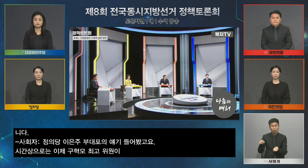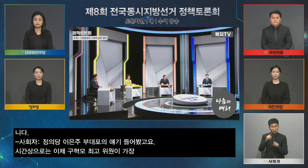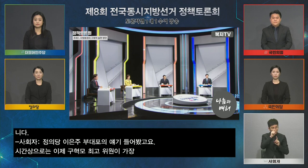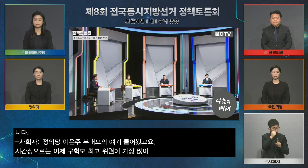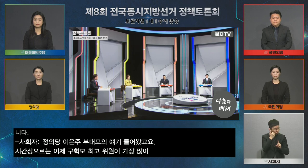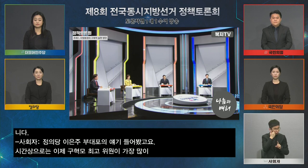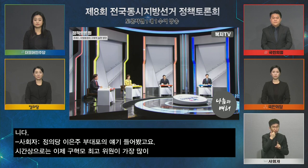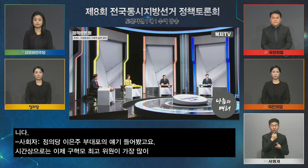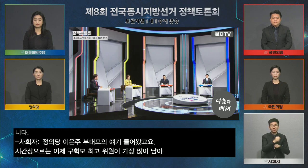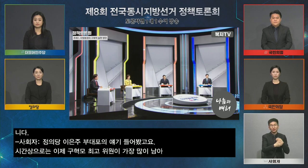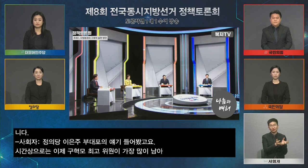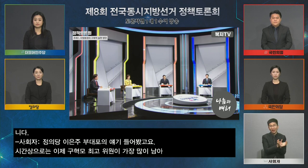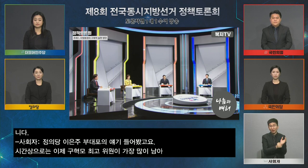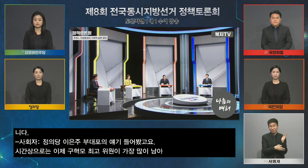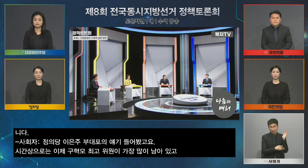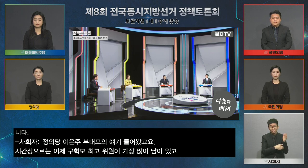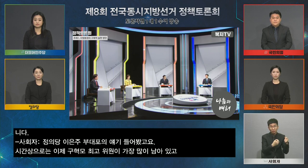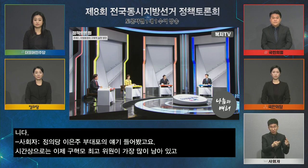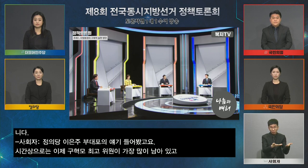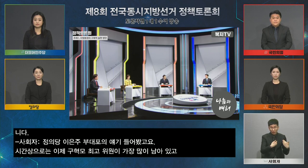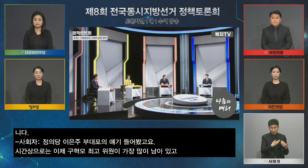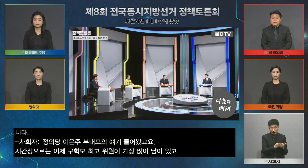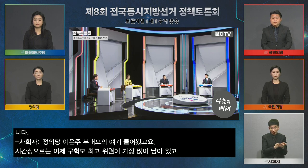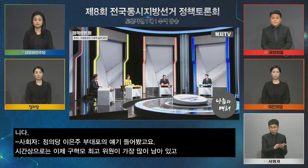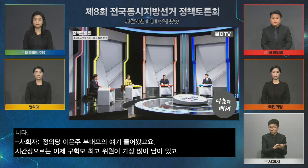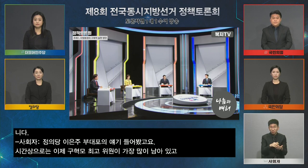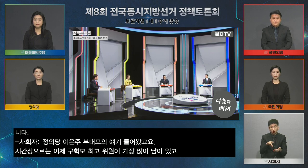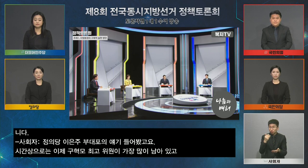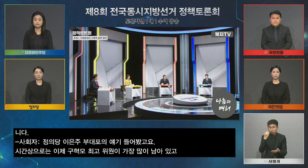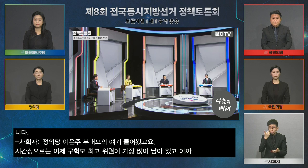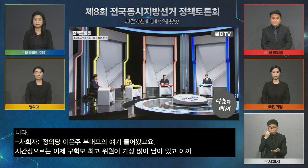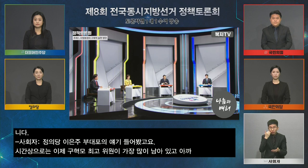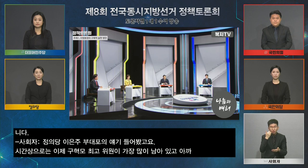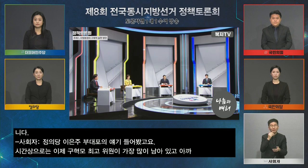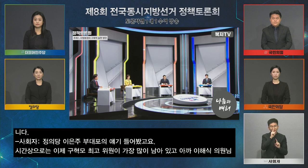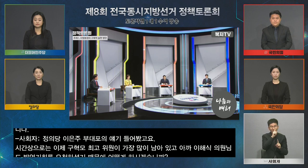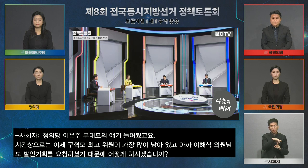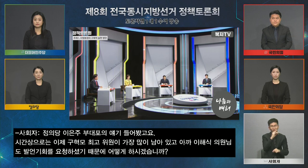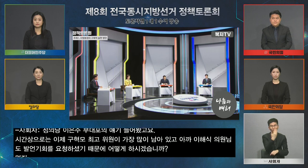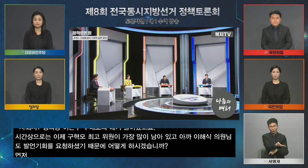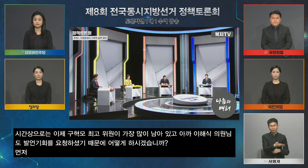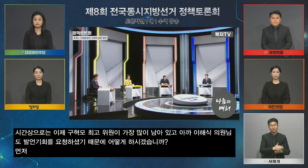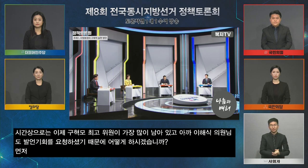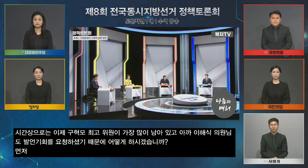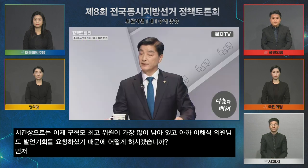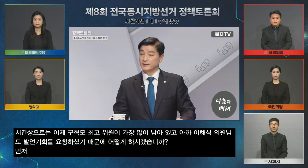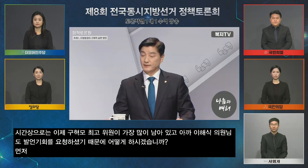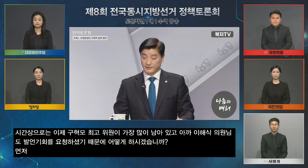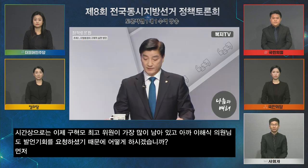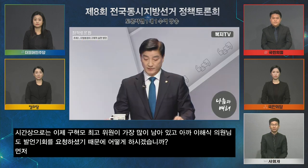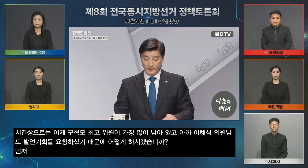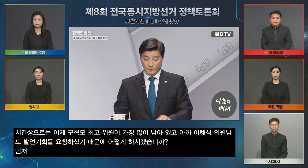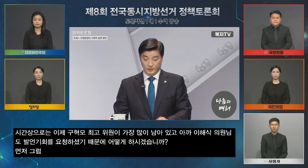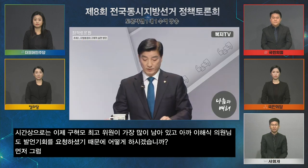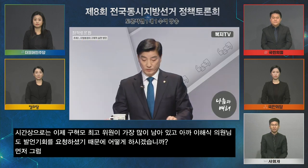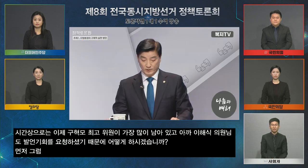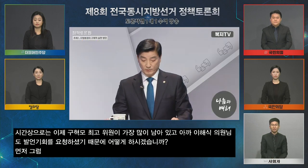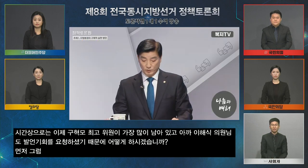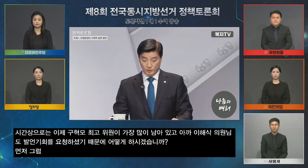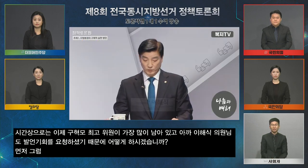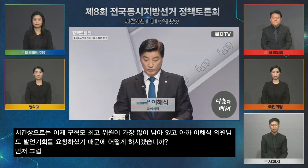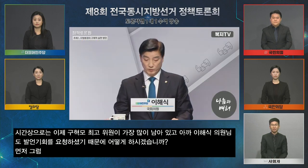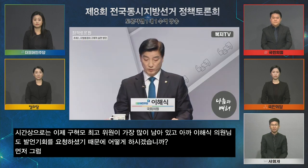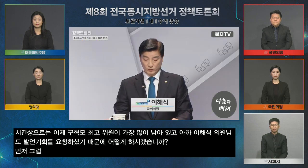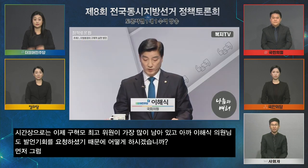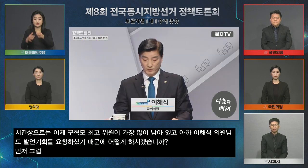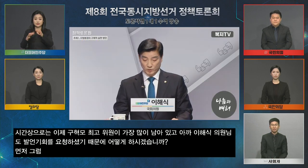요청하셨기 때문에 어떻게 하시겠습니까? 먼저 그러면 이해식 의원에게 기회를 드리도록 하겠습니다. 네, 우리